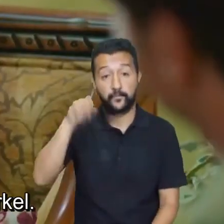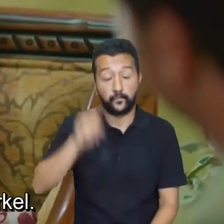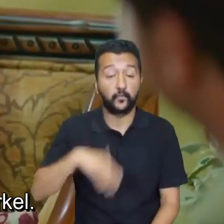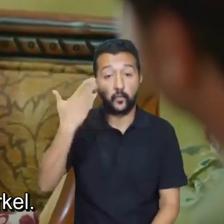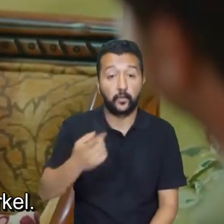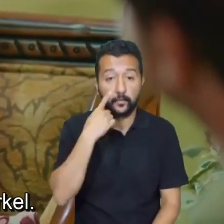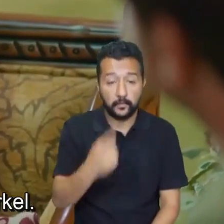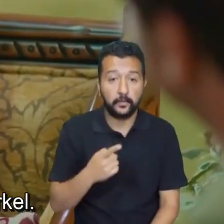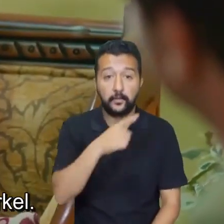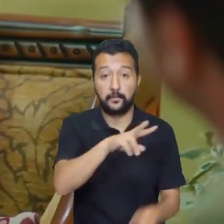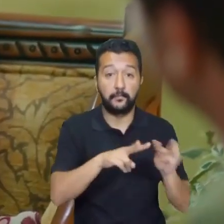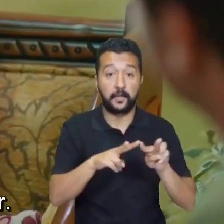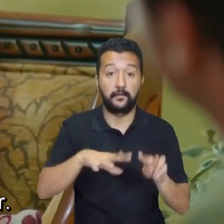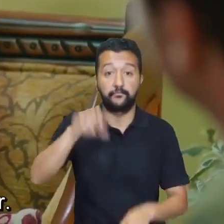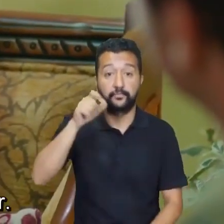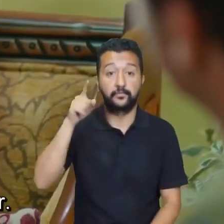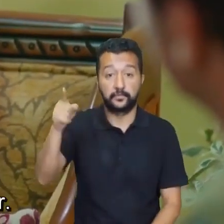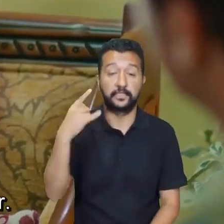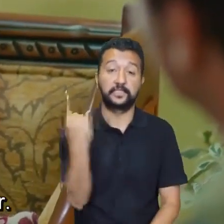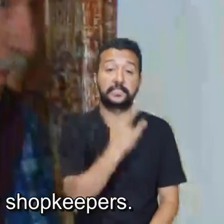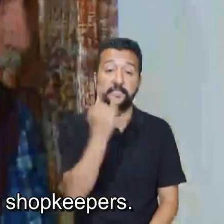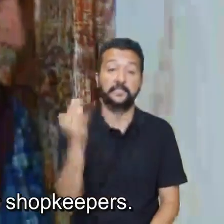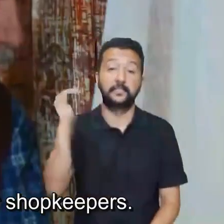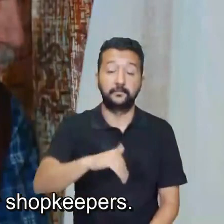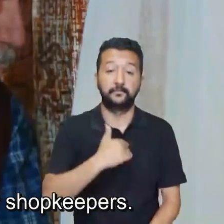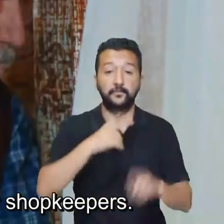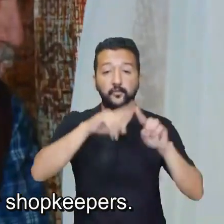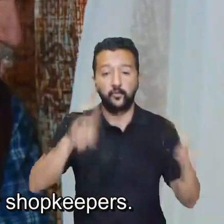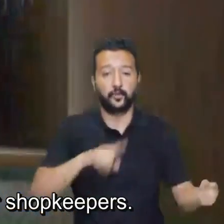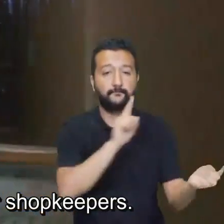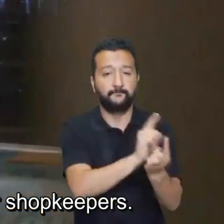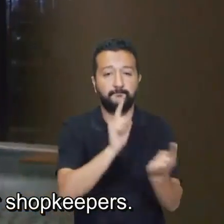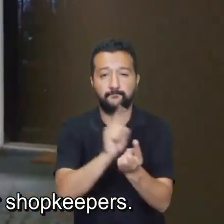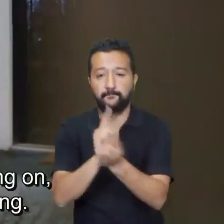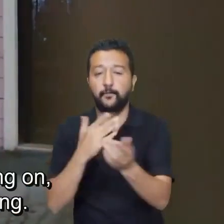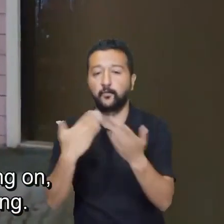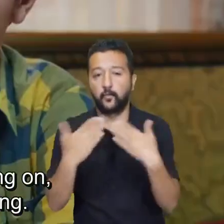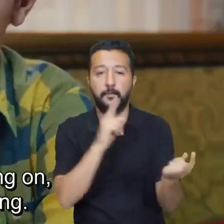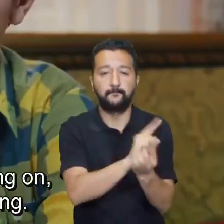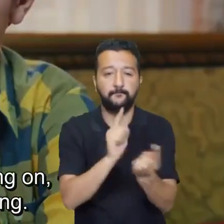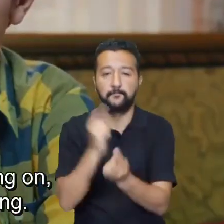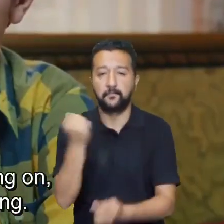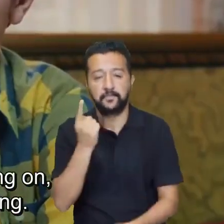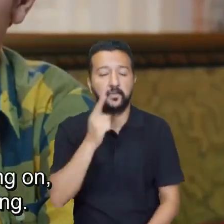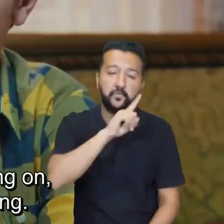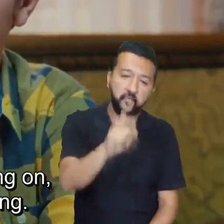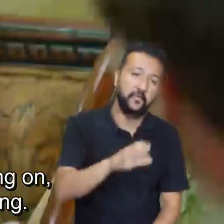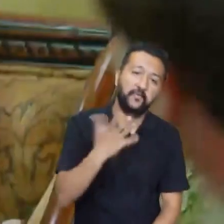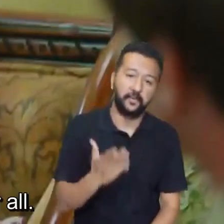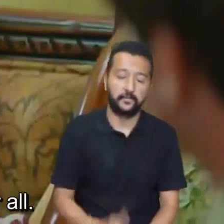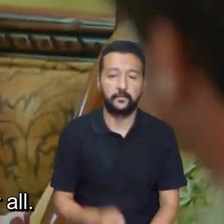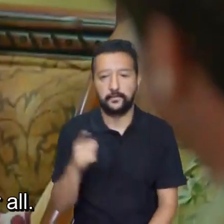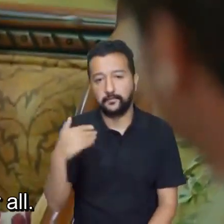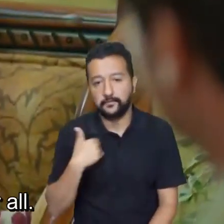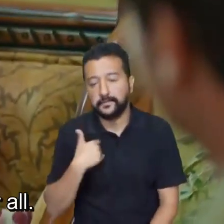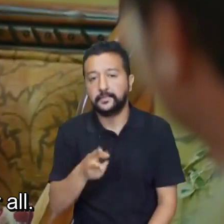sonra baktık Merkel şehir turuna çıkmış. Bizim esnafla böyle Adile de camda. Bir şeyler hal hatır soruyor falan.